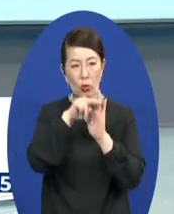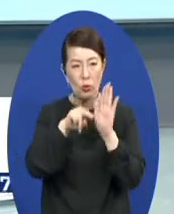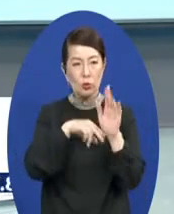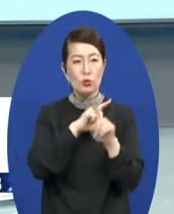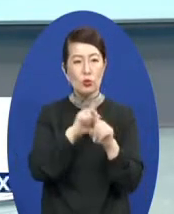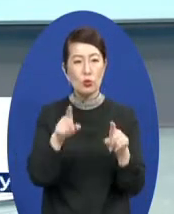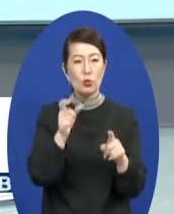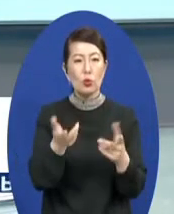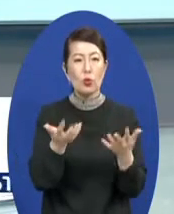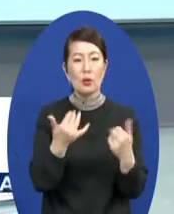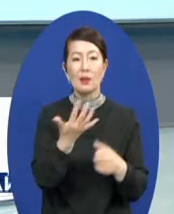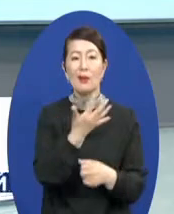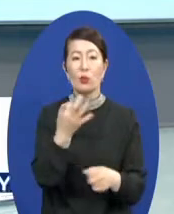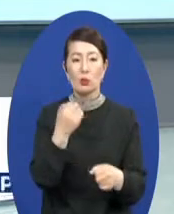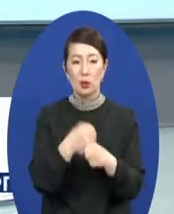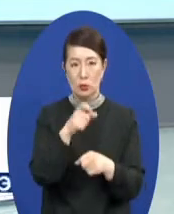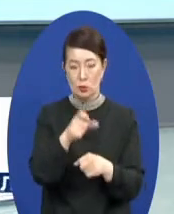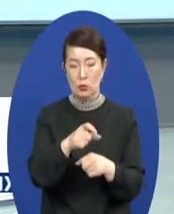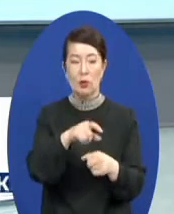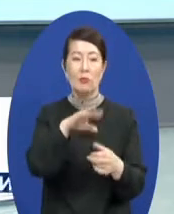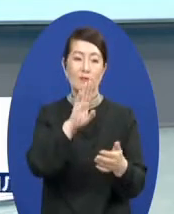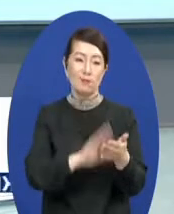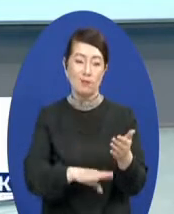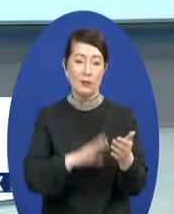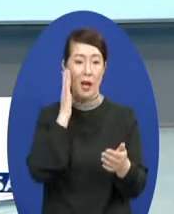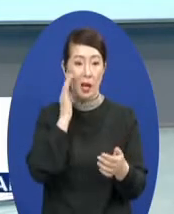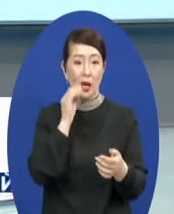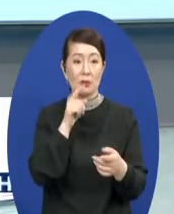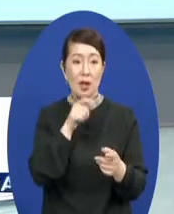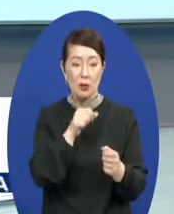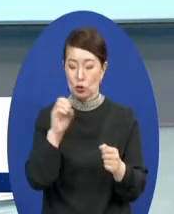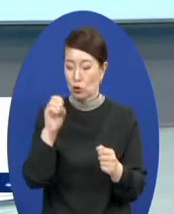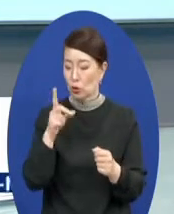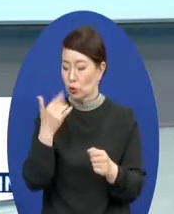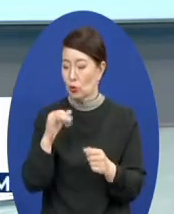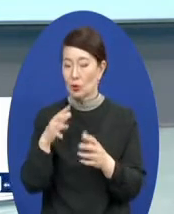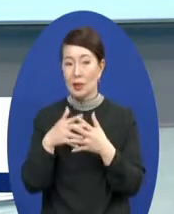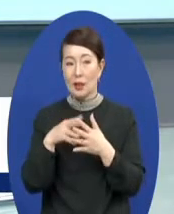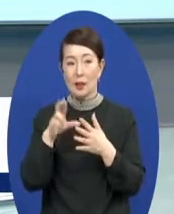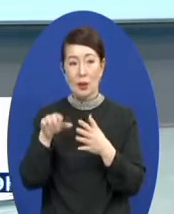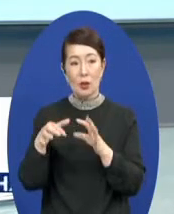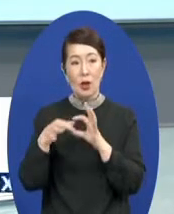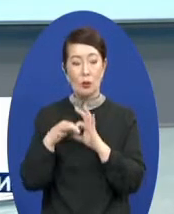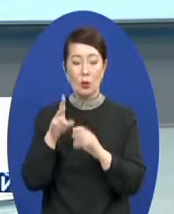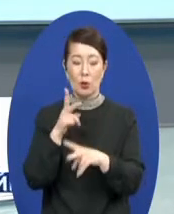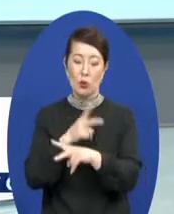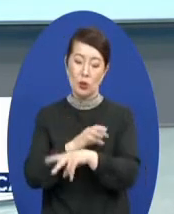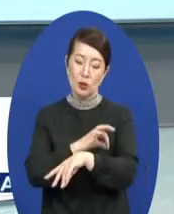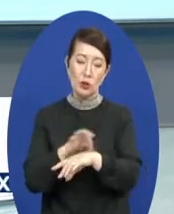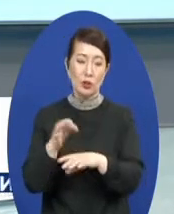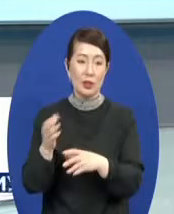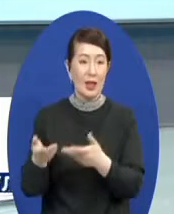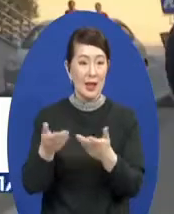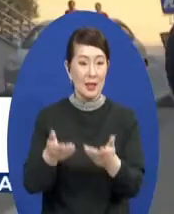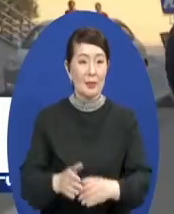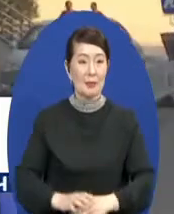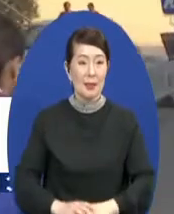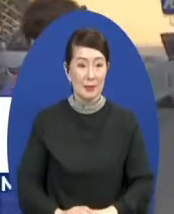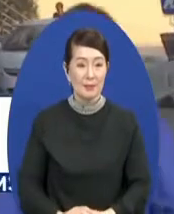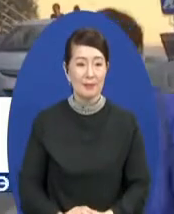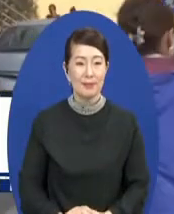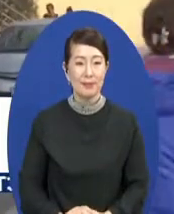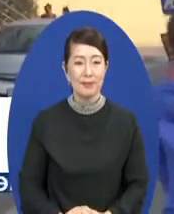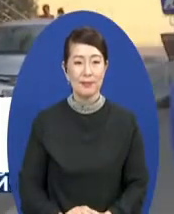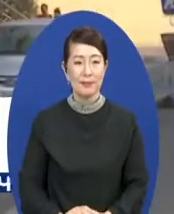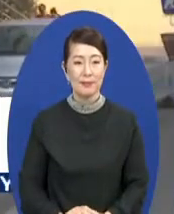дүрм зөрчсөн 500 орчим ажилтнд арга хэмжээ авсан. Эмээс ёс зүйн сахилгах хариуцлагын тухай хуулийн төслийг боловсруулсан байна.